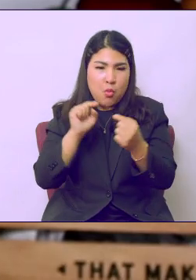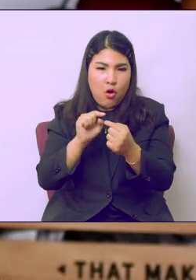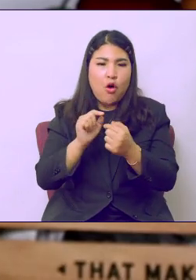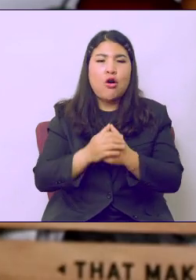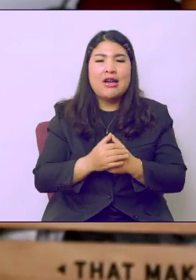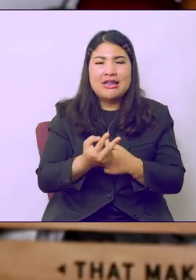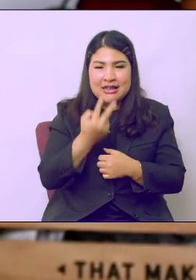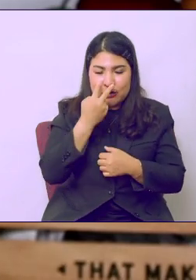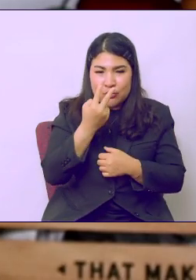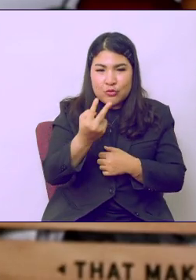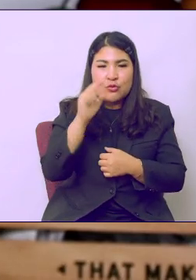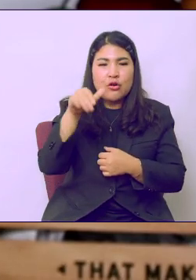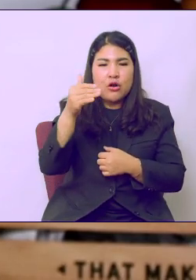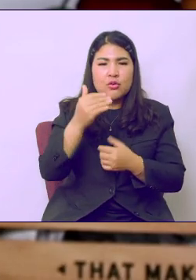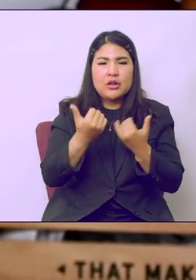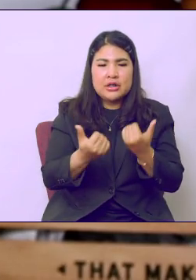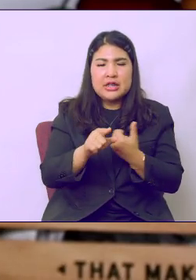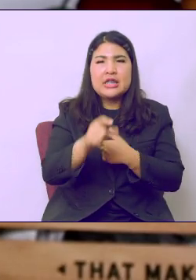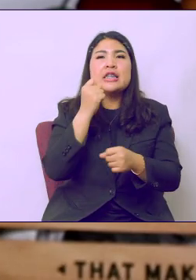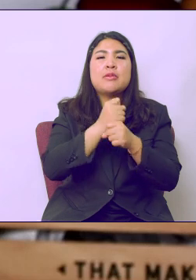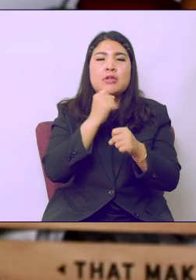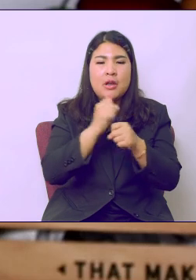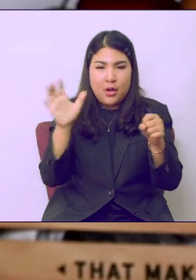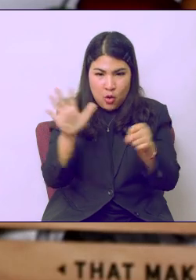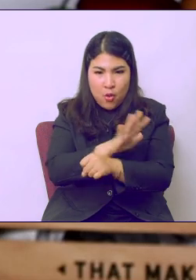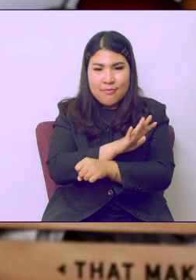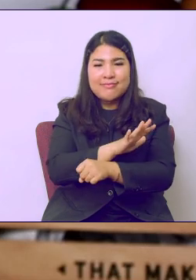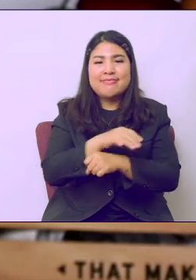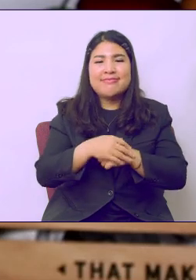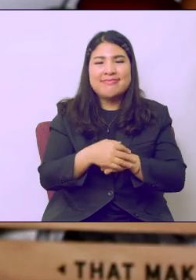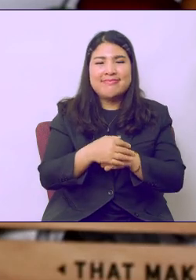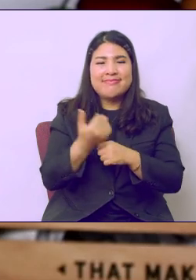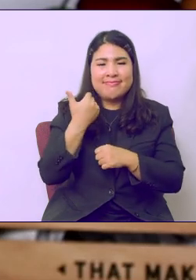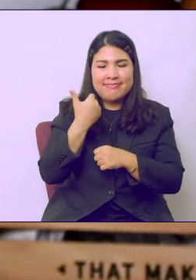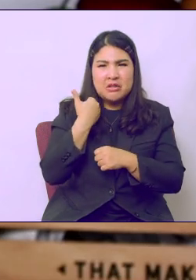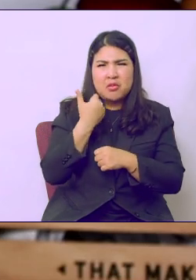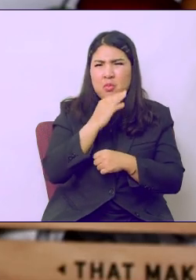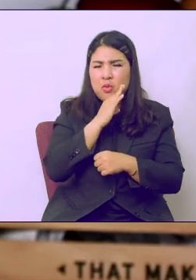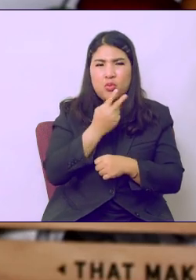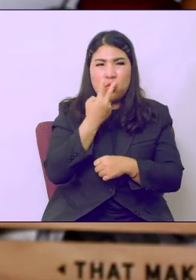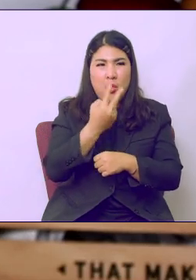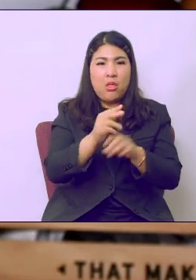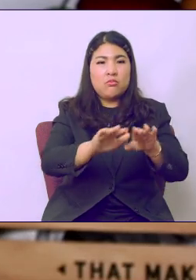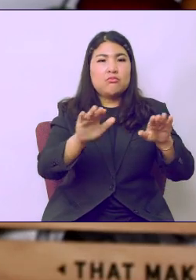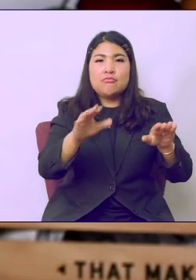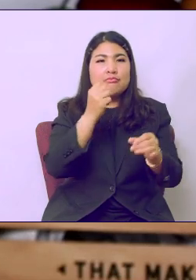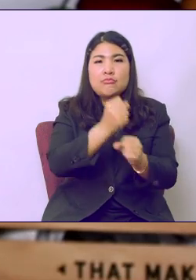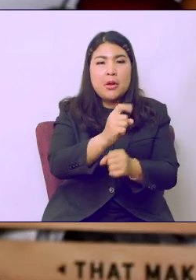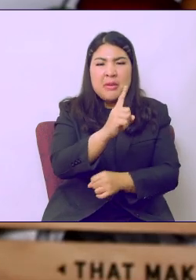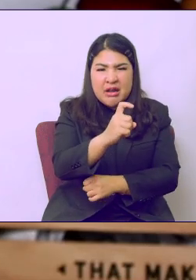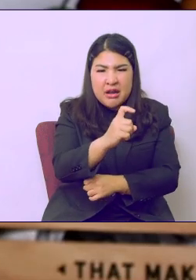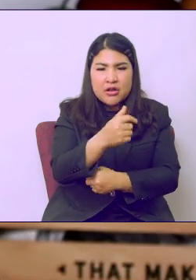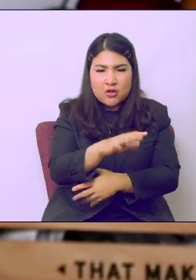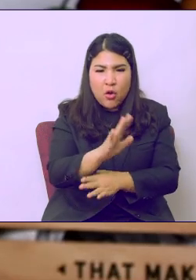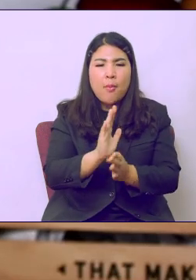ให้เหมาะกับกลุ่มเพราะฉะนั้นเราดูหน้างานเลยครับแต่ว่าให้มันครบองค์ประกอบนี่แหละนะครับว่ามันต้องมีอ่ะแต่ถ้าน้องไม่ได้เราก็ปรับเอานะครับ